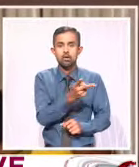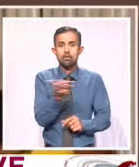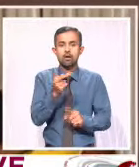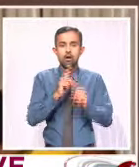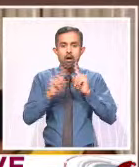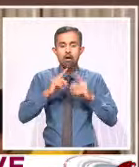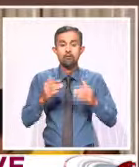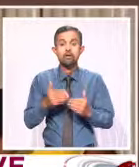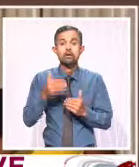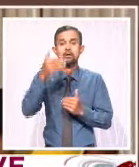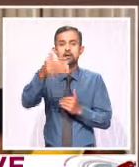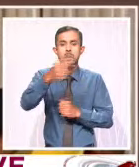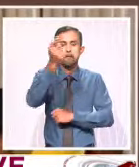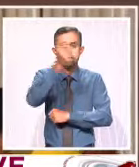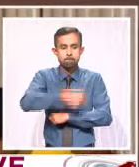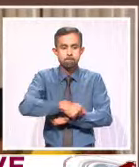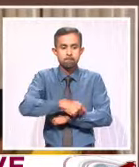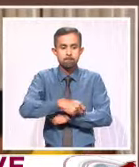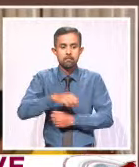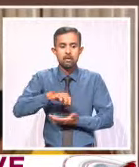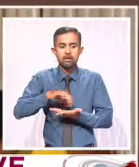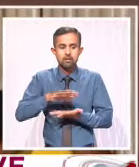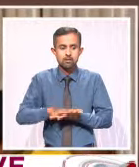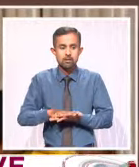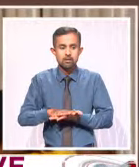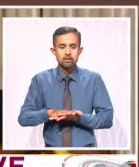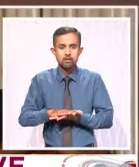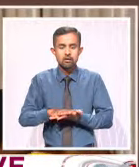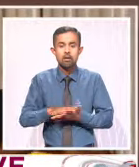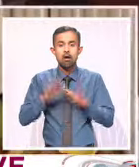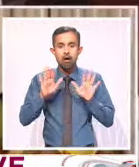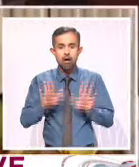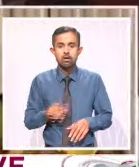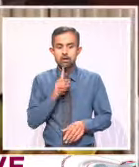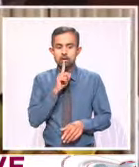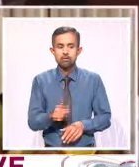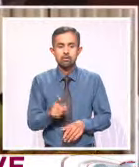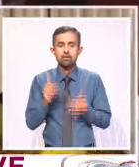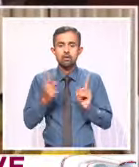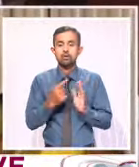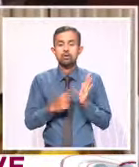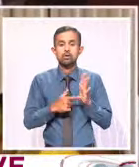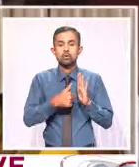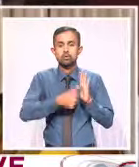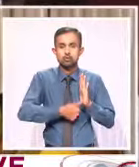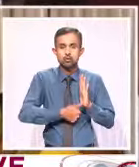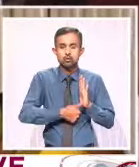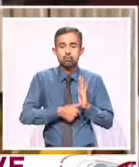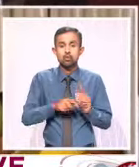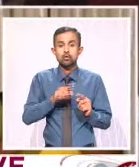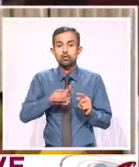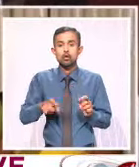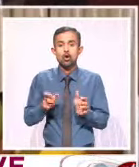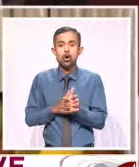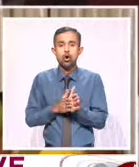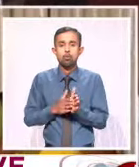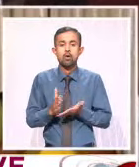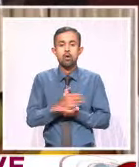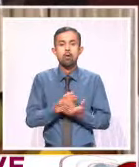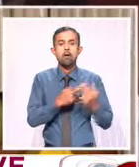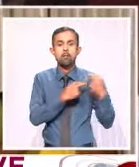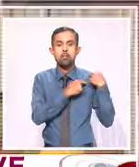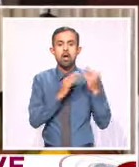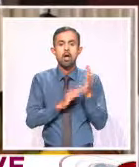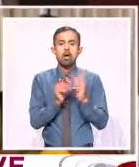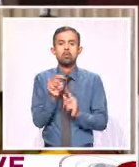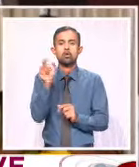සාකච්ඡා කරලා ඉදිරියේ ගතයුතු පියවර පිළිබඳව තීන්දුවක් ගන්නවා කියලා තමයි අවසාන කරේ. ක්‍රීඩා පරතේ යටතේ ඉන්ටරිම් කමිටි එකක් පත් කිරීමේ සම්පූර්ණ බලතල